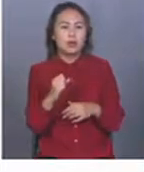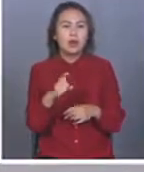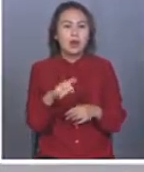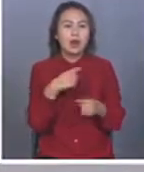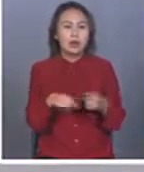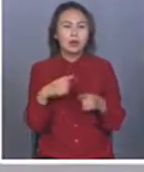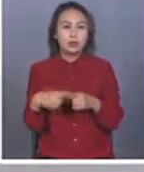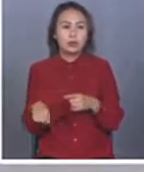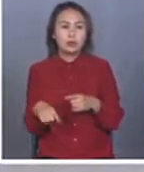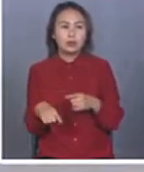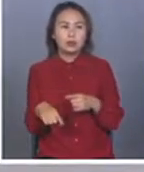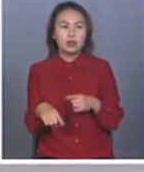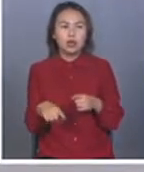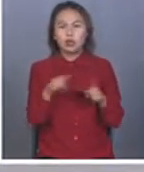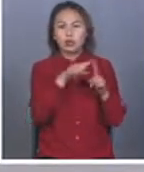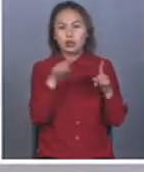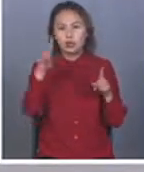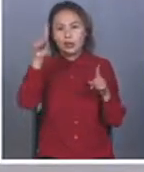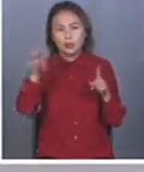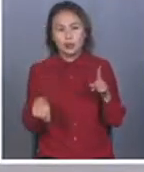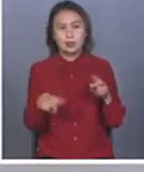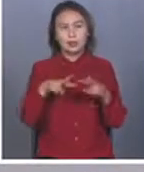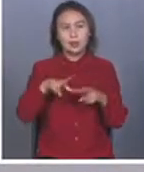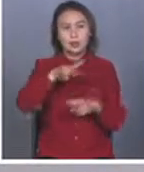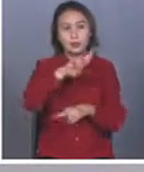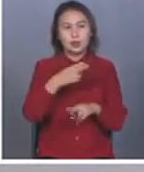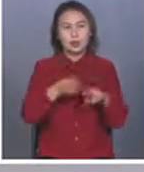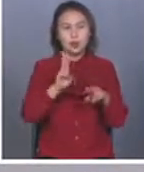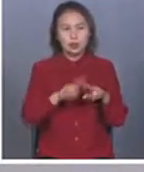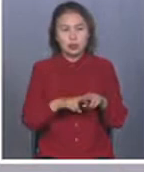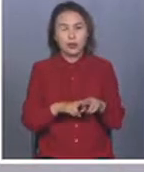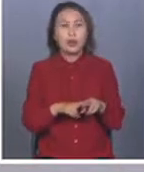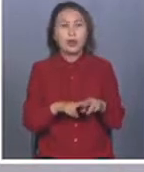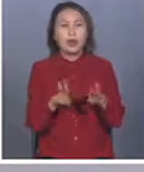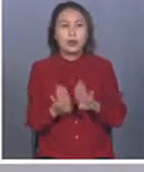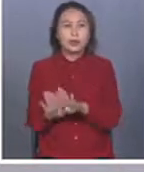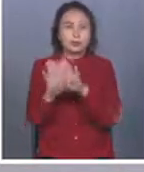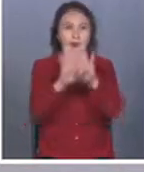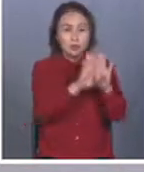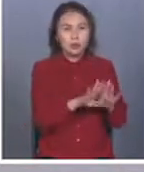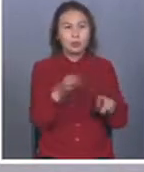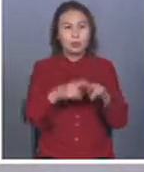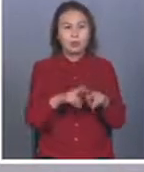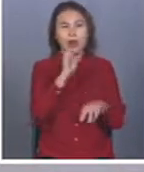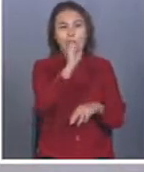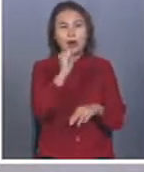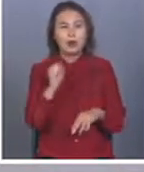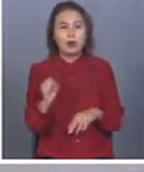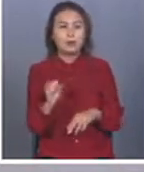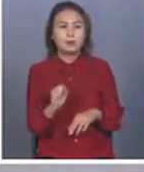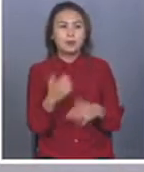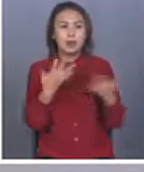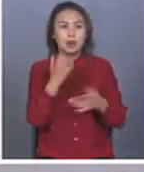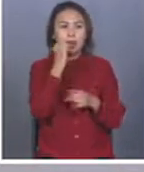бұл жерде ұзындығы да ені де бірдей. Демек барлық қабырғалары да a болады. Мысалы a-ның орнына 5